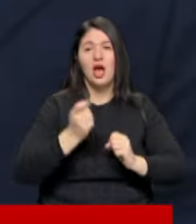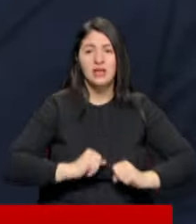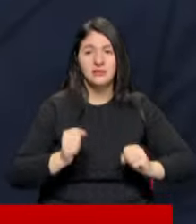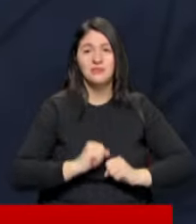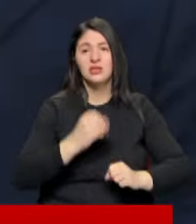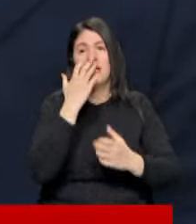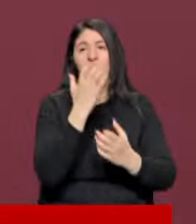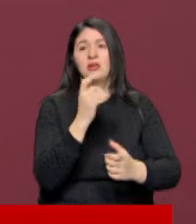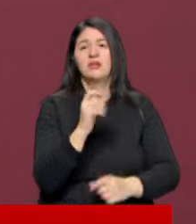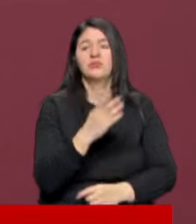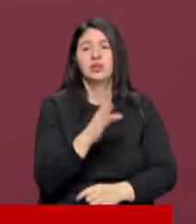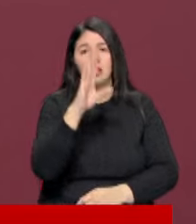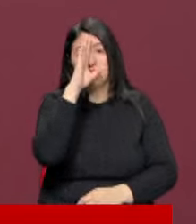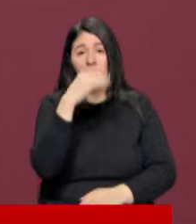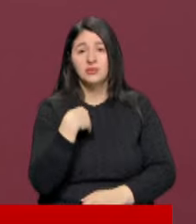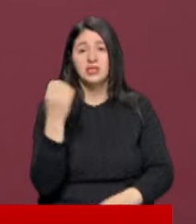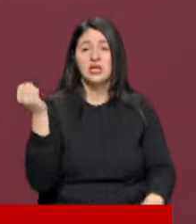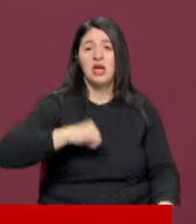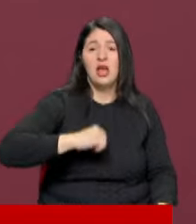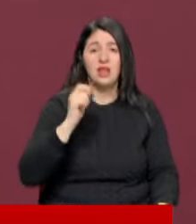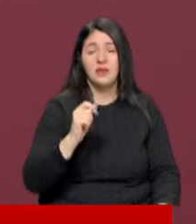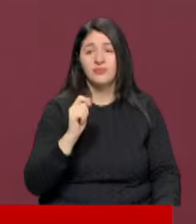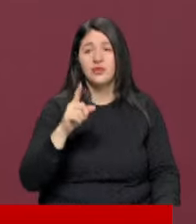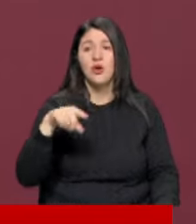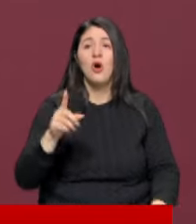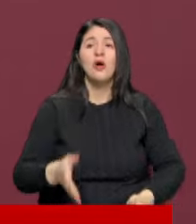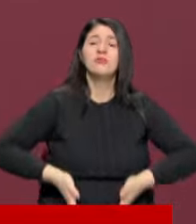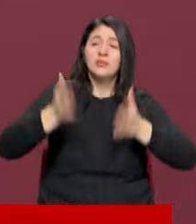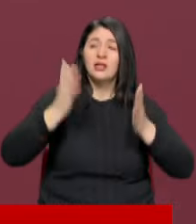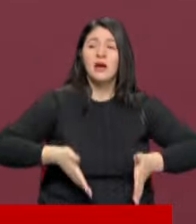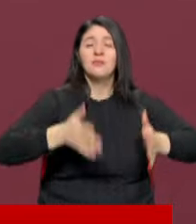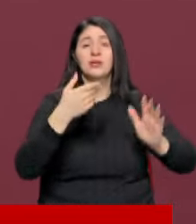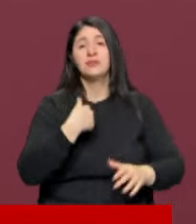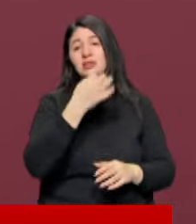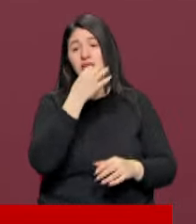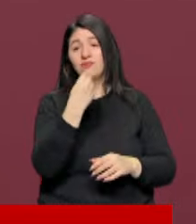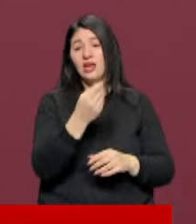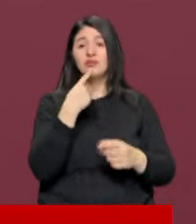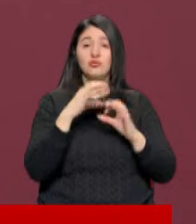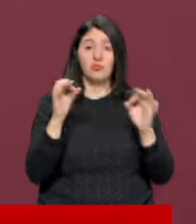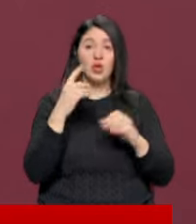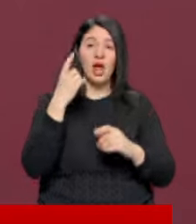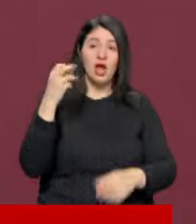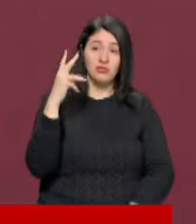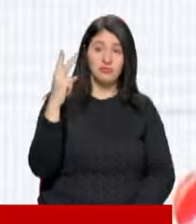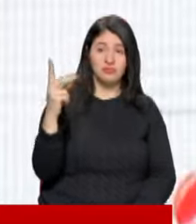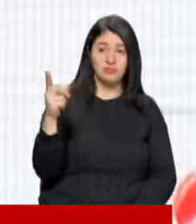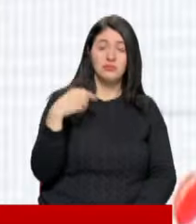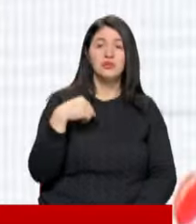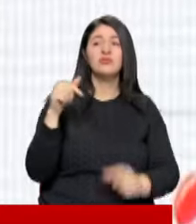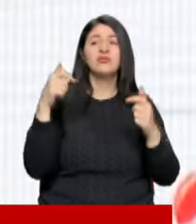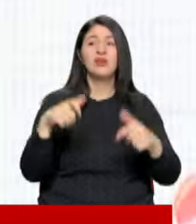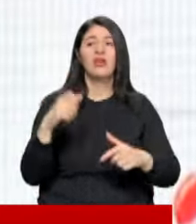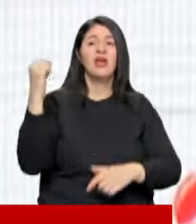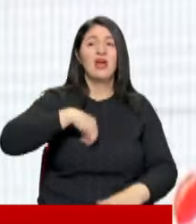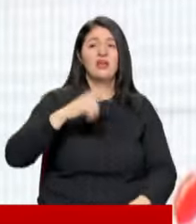azmini emanet etmiştir. İstanbul'a biz ihanet ettik. O dikey yapılaşmaya biz izin verdik sözleri Erdoğan'ın sözleridir. Biz bu şehre